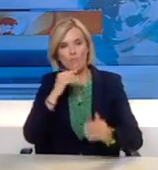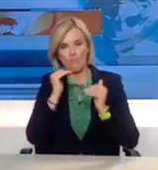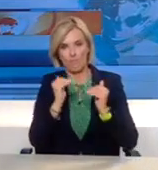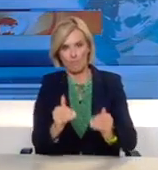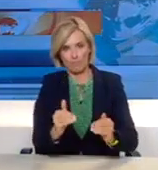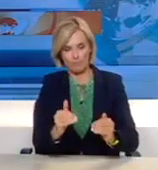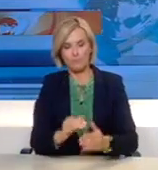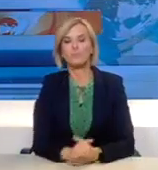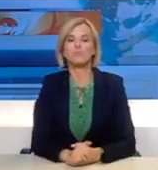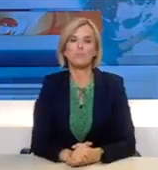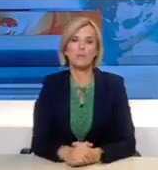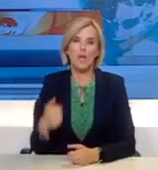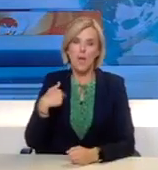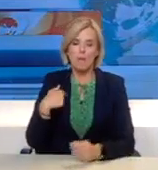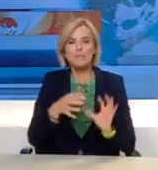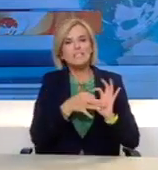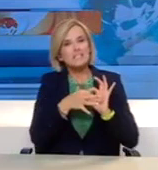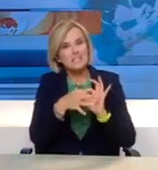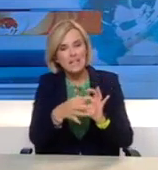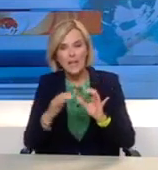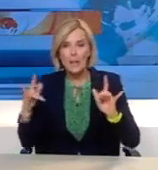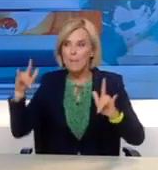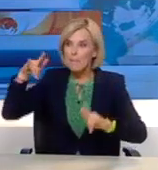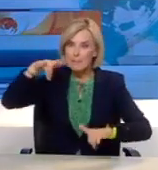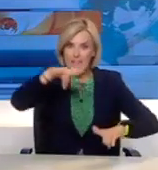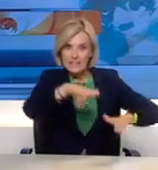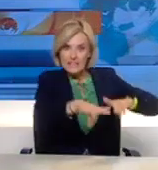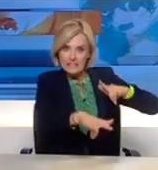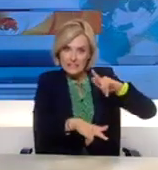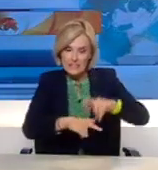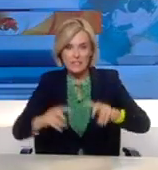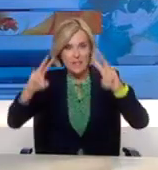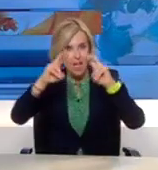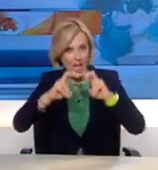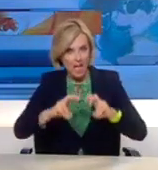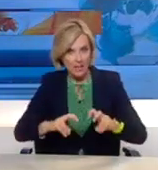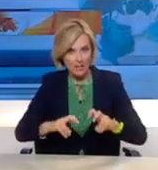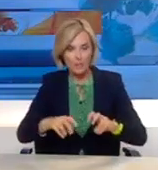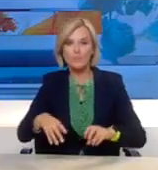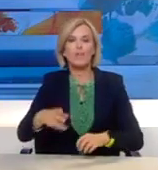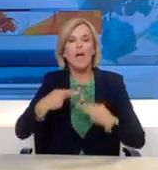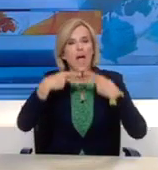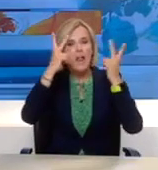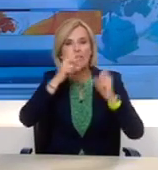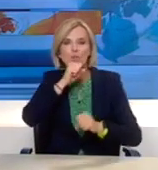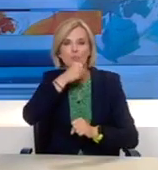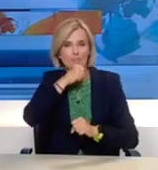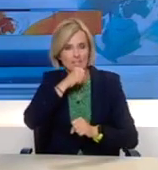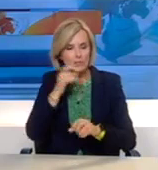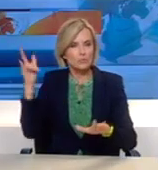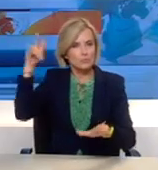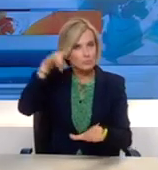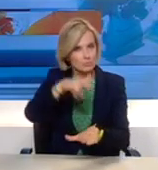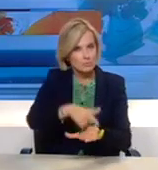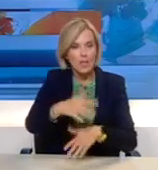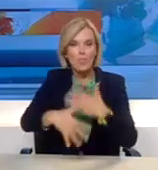στα επιχειρησιακά ζητήματα, συνεχίζονται οι έλεγχοι των πτήσεων εξωτερικού. Τις τελευταίες τρεις ημέρες έφτασαν στο αεροδρόμιο της Αθήνας 15 ακόμα πτήσεις, οι